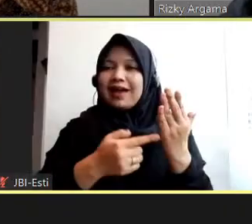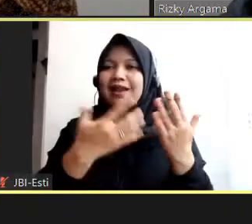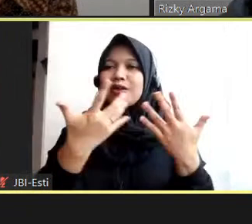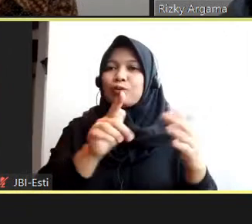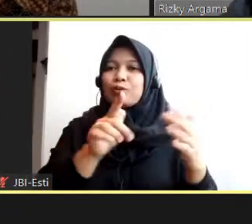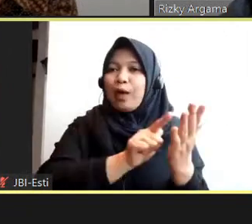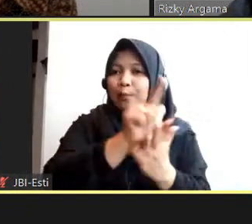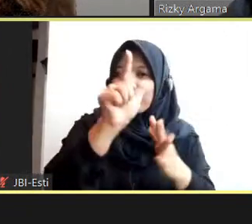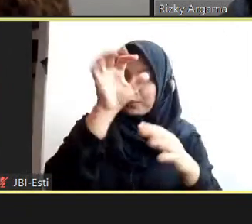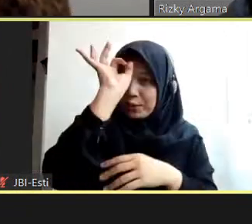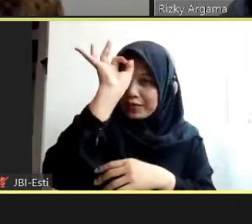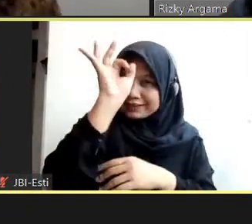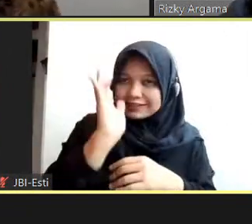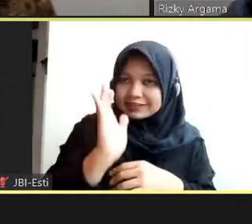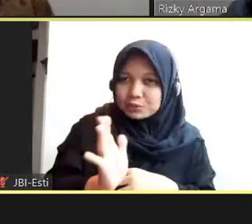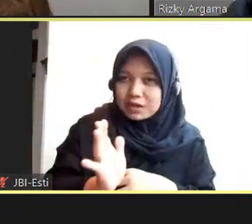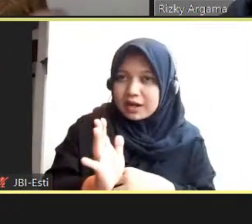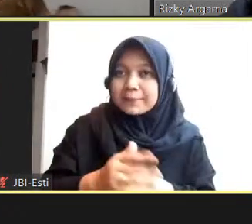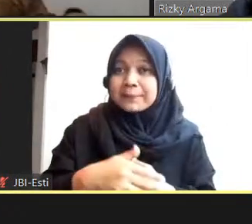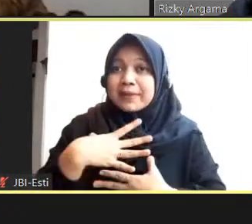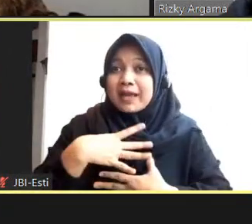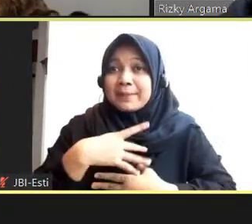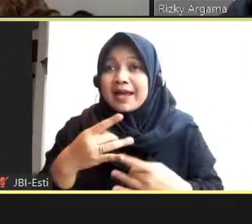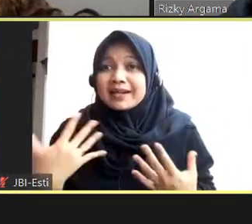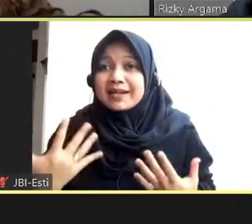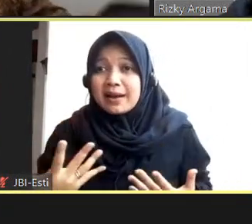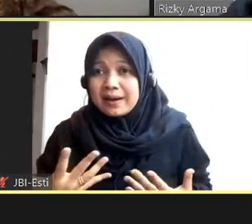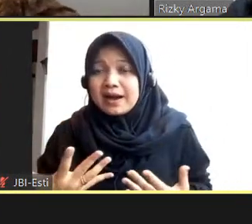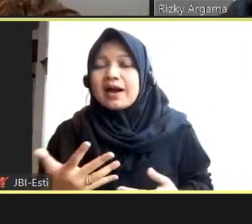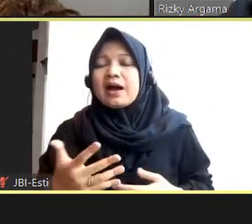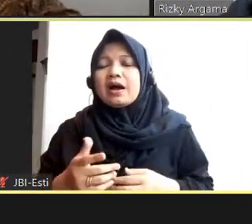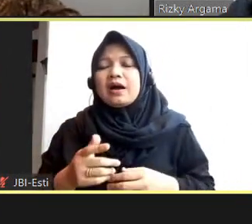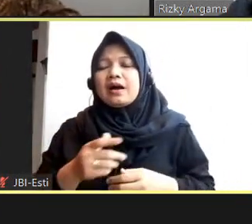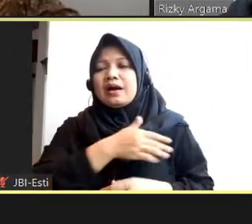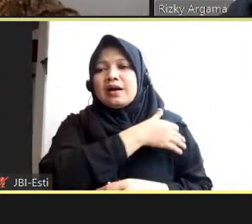Menarik bahwa laporan